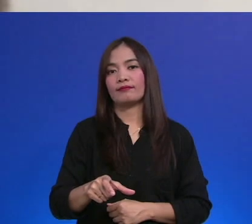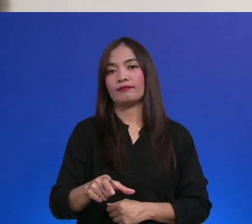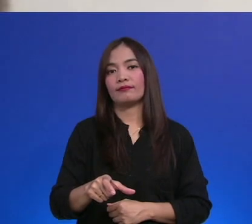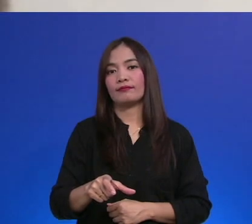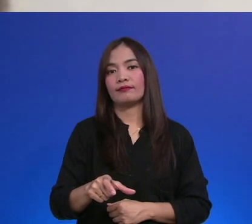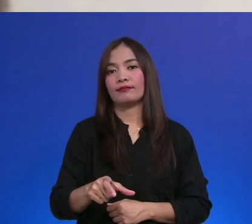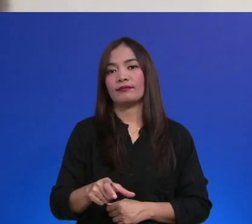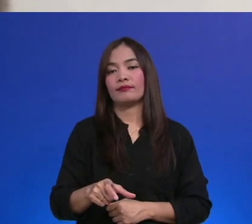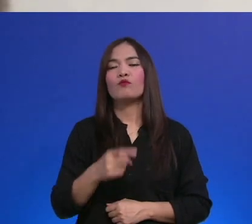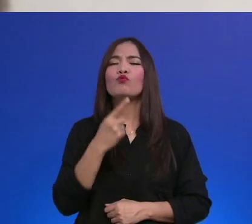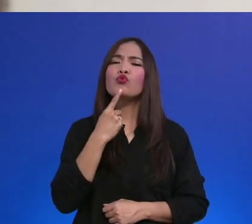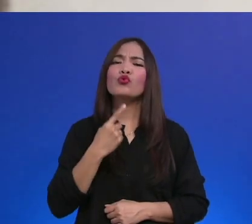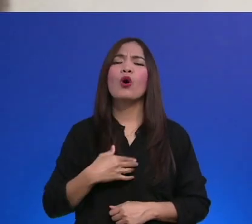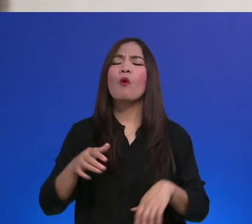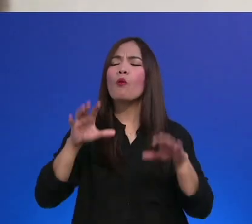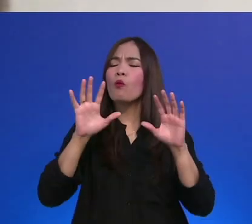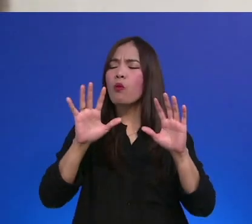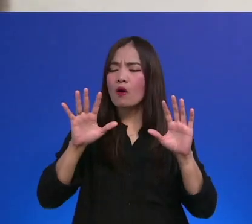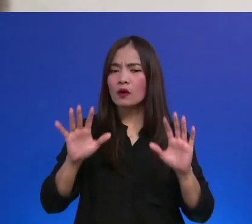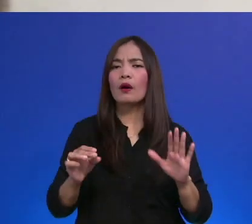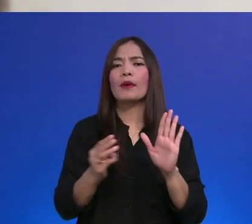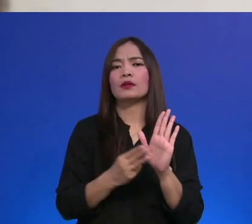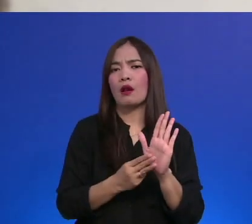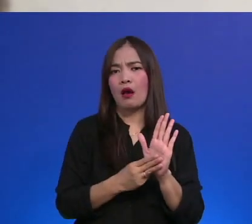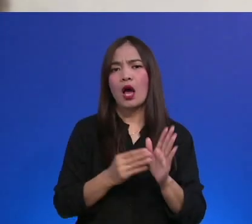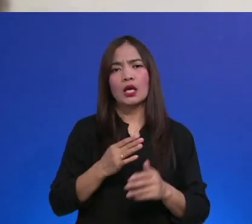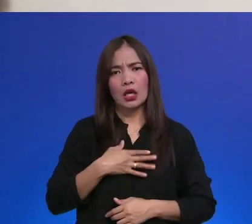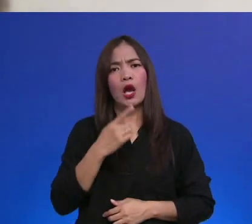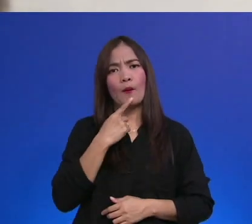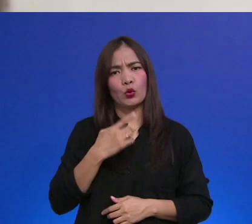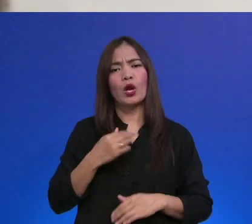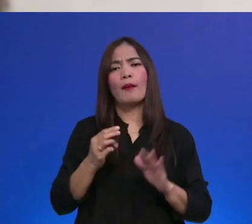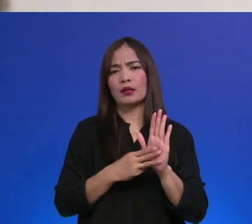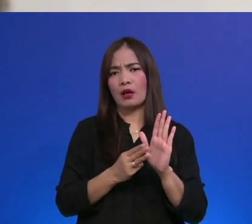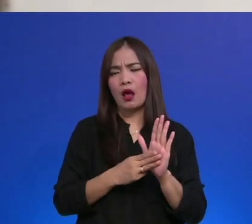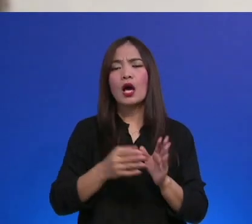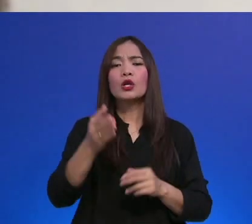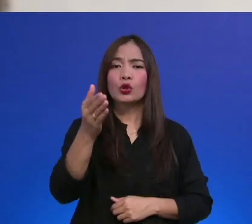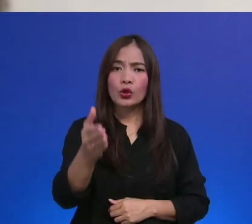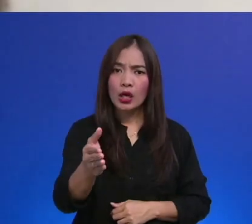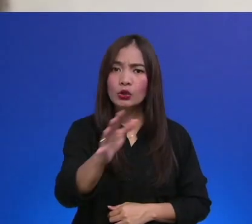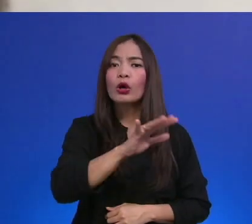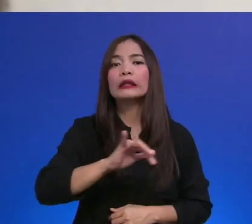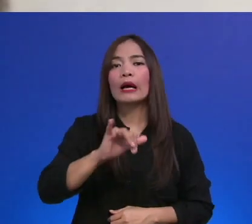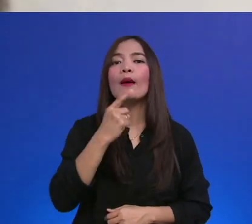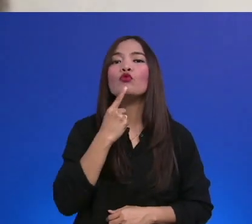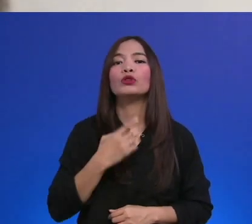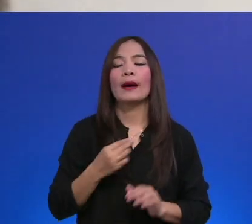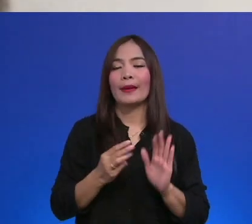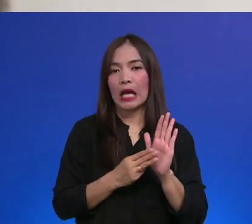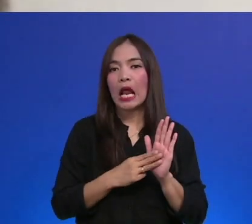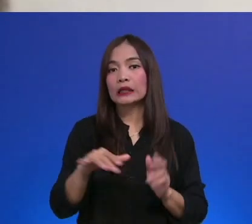punya banyak masalah Saya punya masalah saudara punya masalah